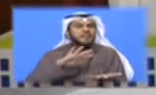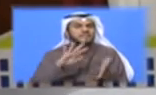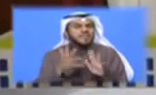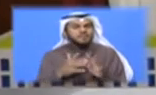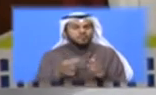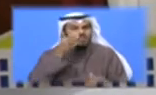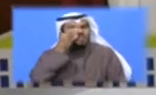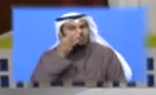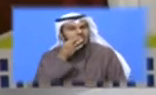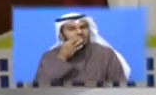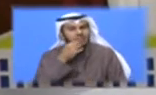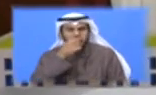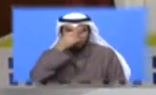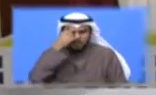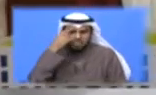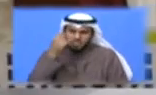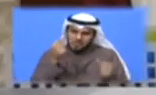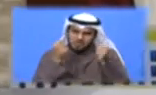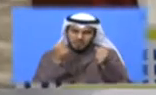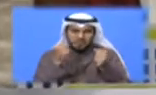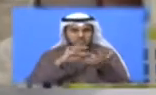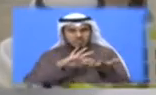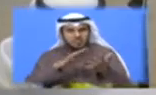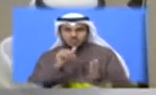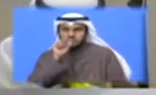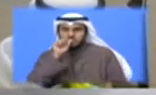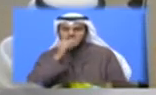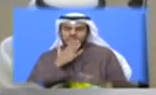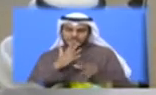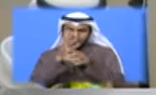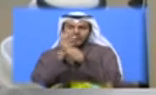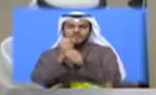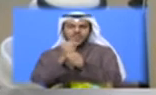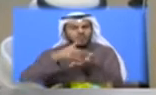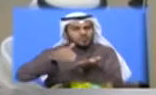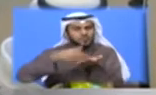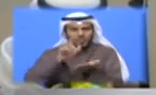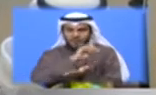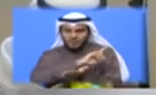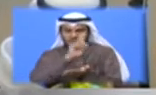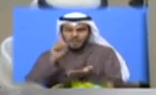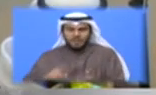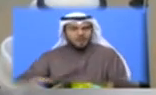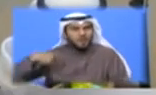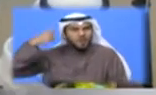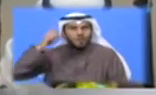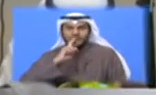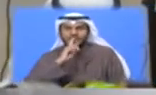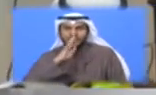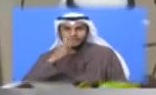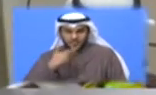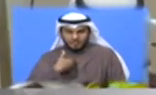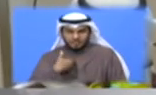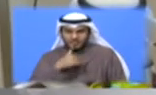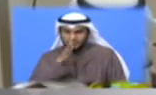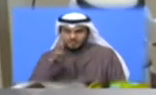نستخدم فيه عشان نقلل الانرجي ونقلل استخدام الماء. تحصيل حاصل حق كل اللي تعلمناه بكلية الهندسة، ونستعمل كل